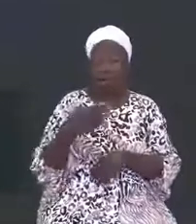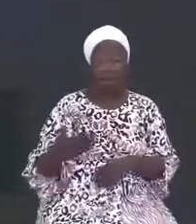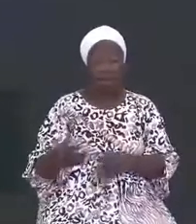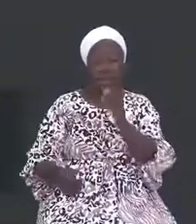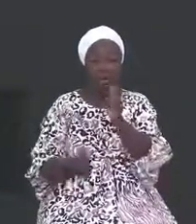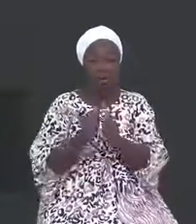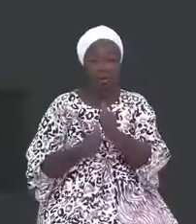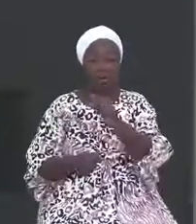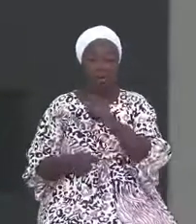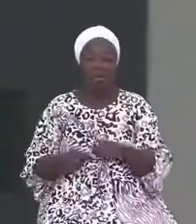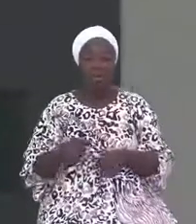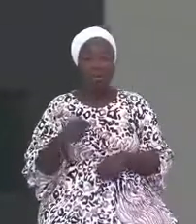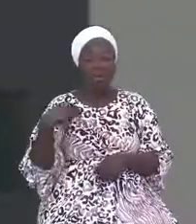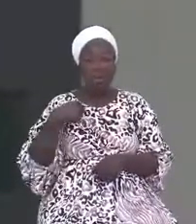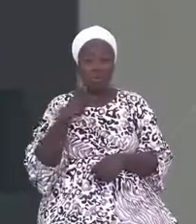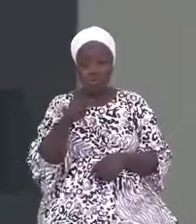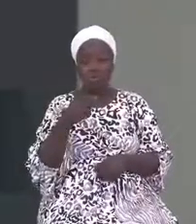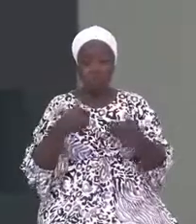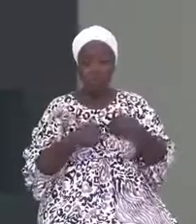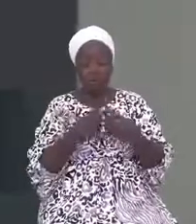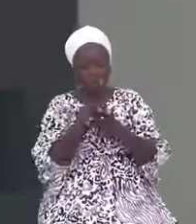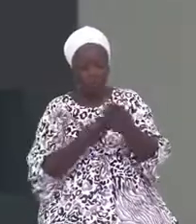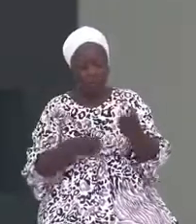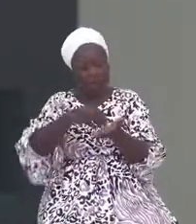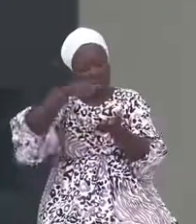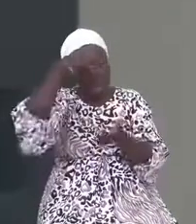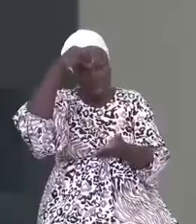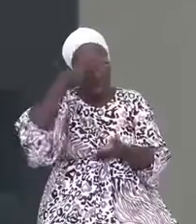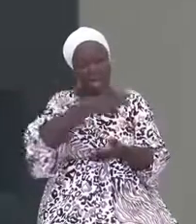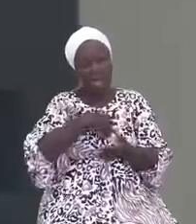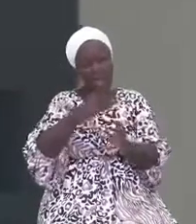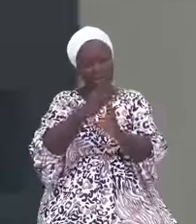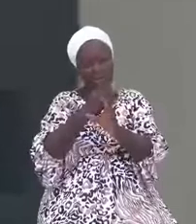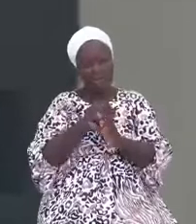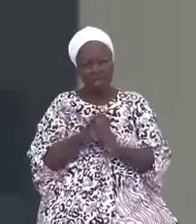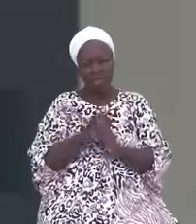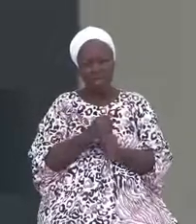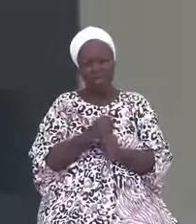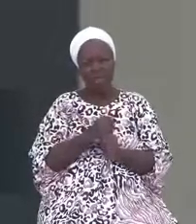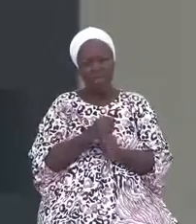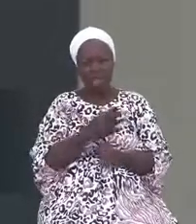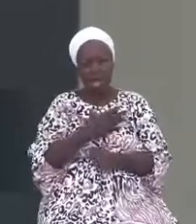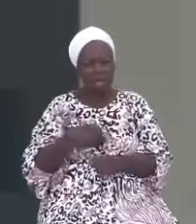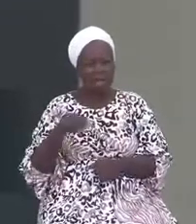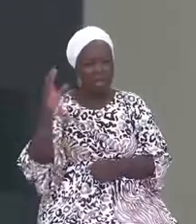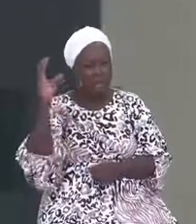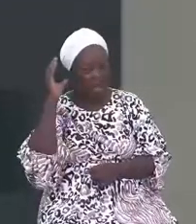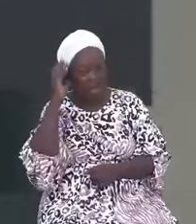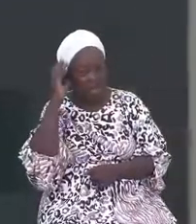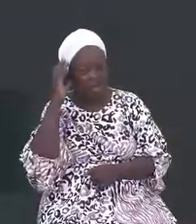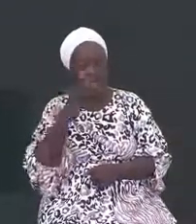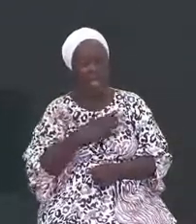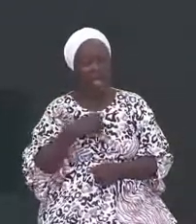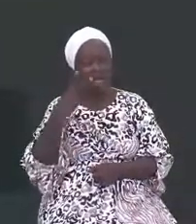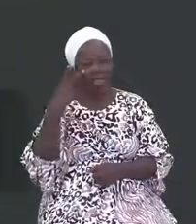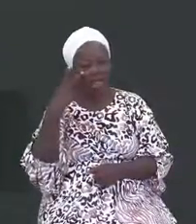vous avez apprises reçu et entendu de moi et vu